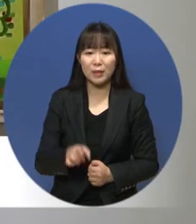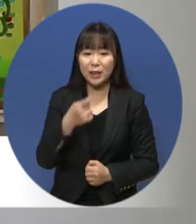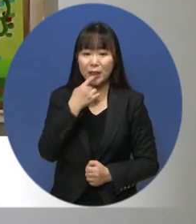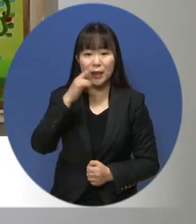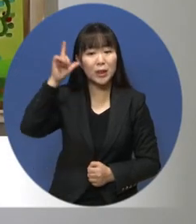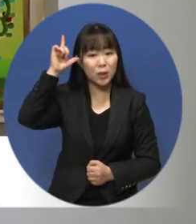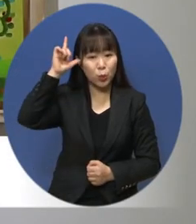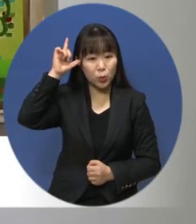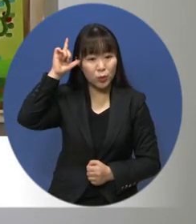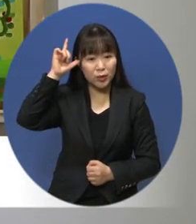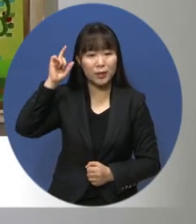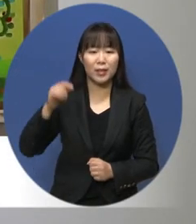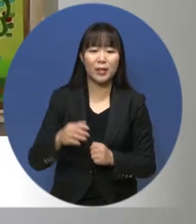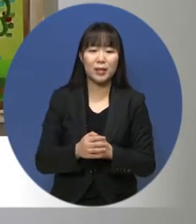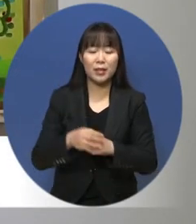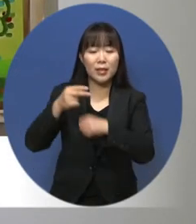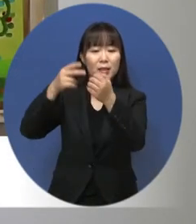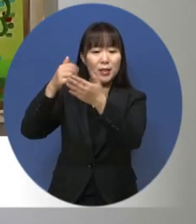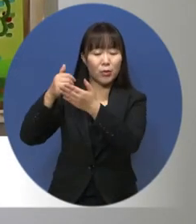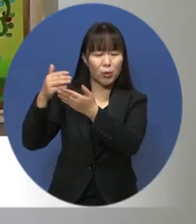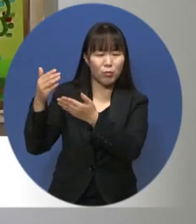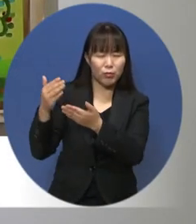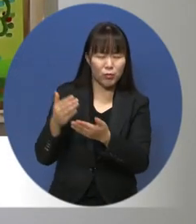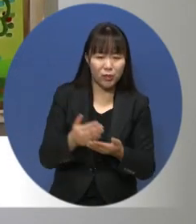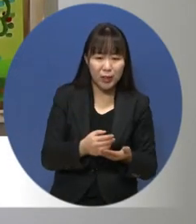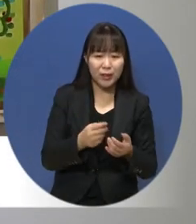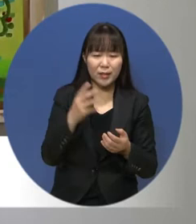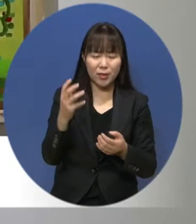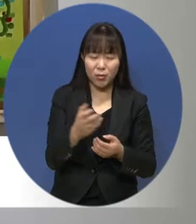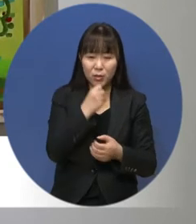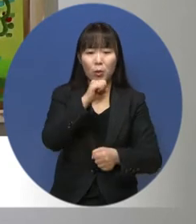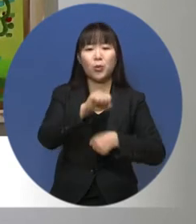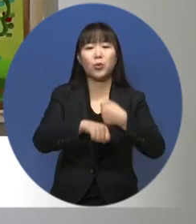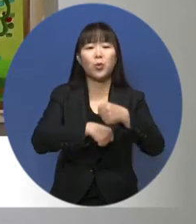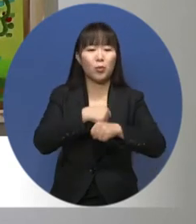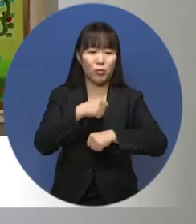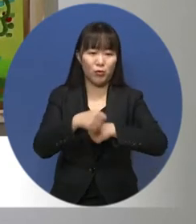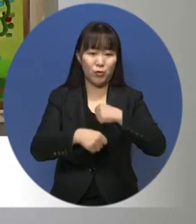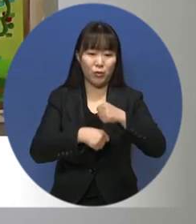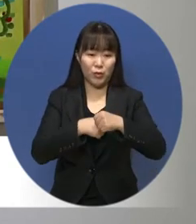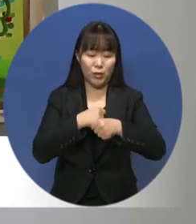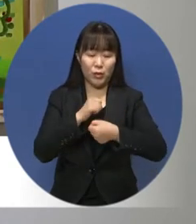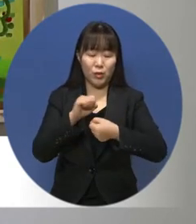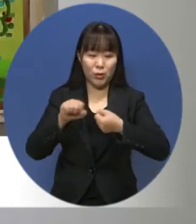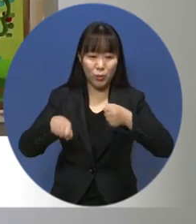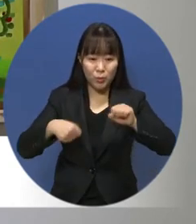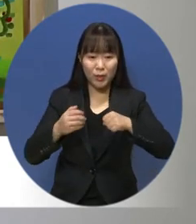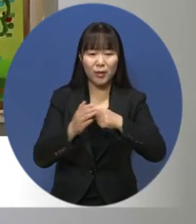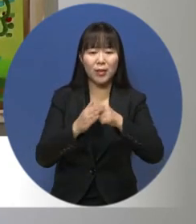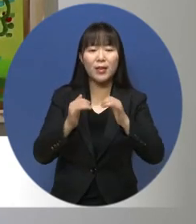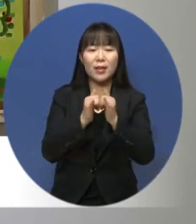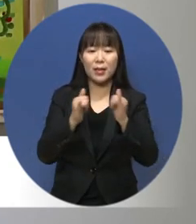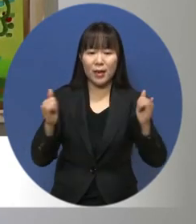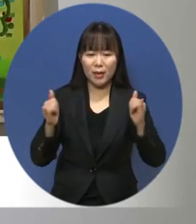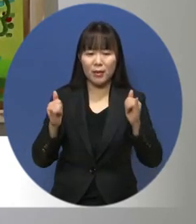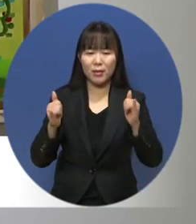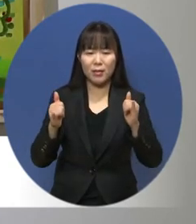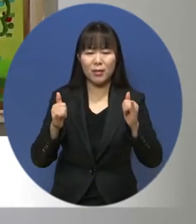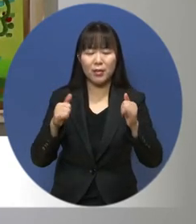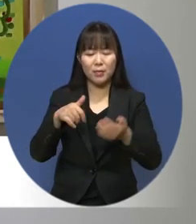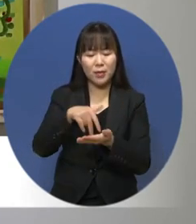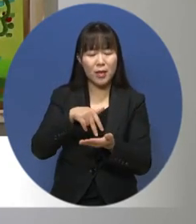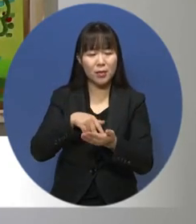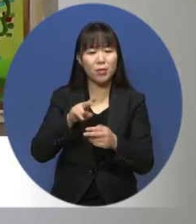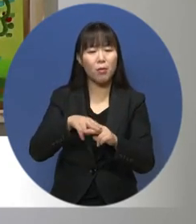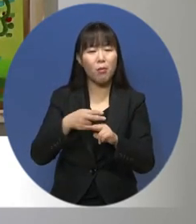소는 그 신으로부터 내려오는 그 성스러운 동물로서 인간에게는